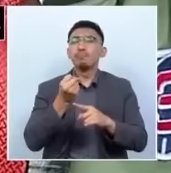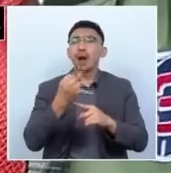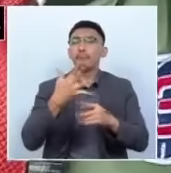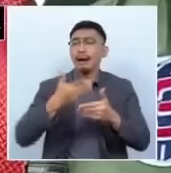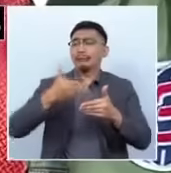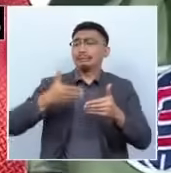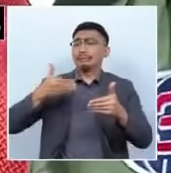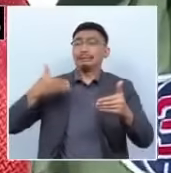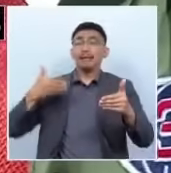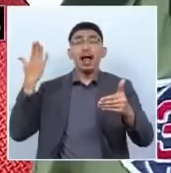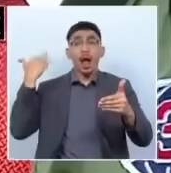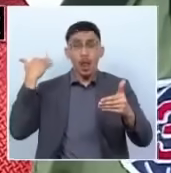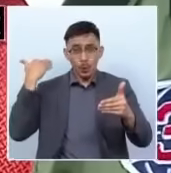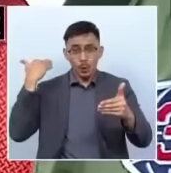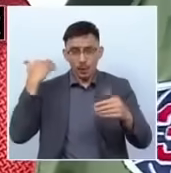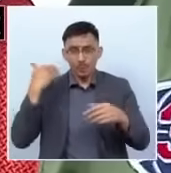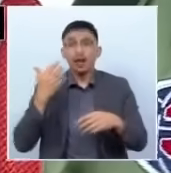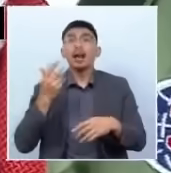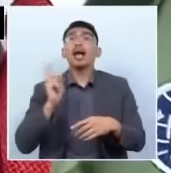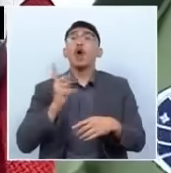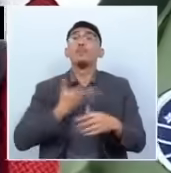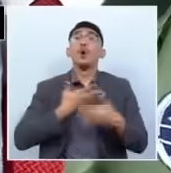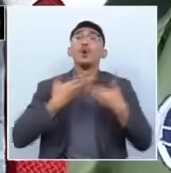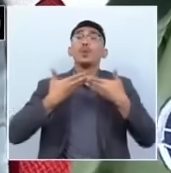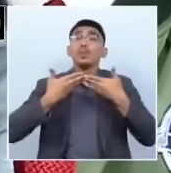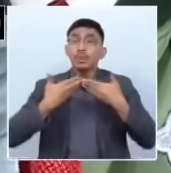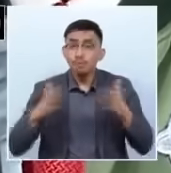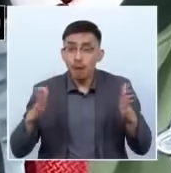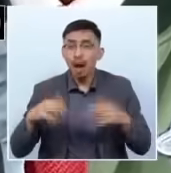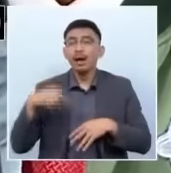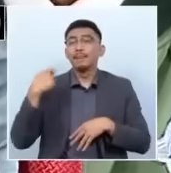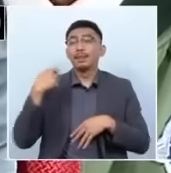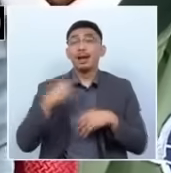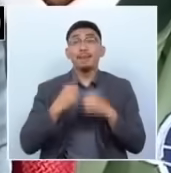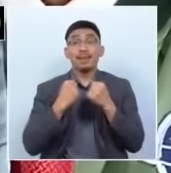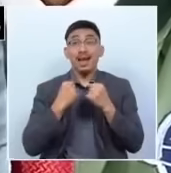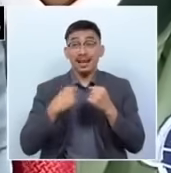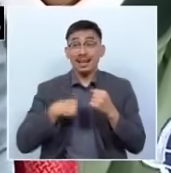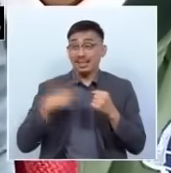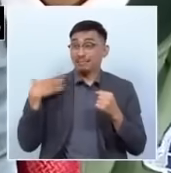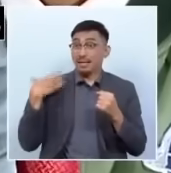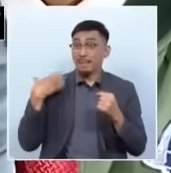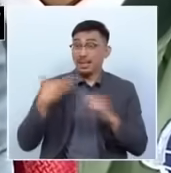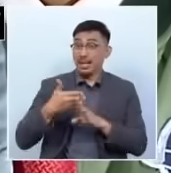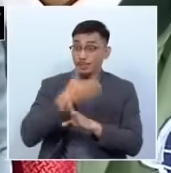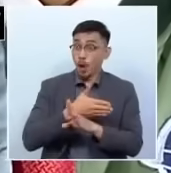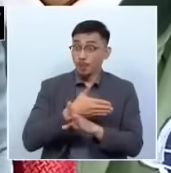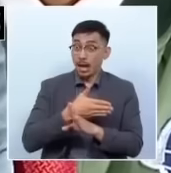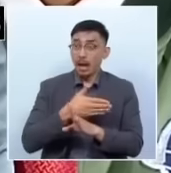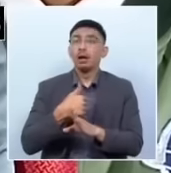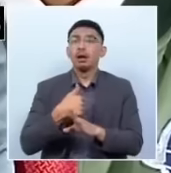ya kalau kita mau buka-bukaan Menteri Pertahanan Sebelum saya Apakah tidak juga